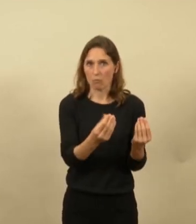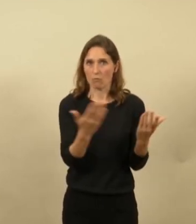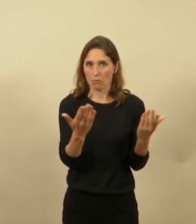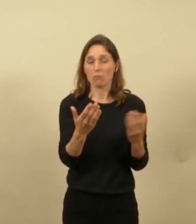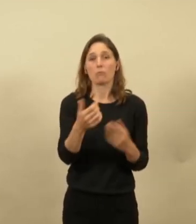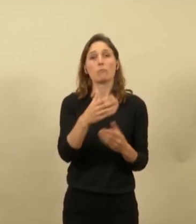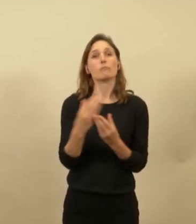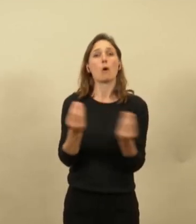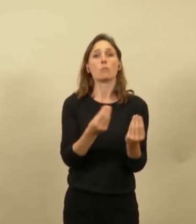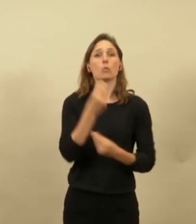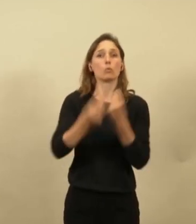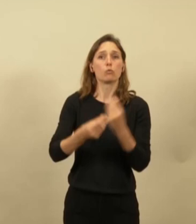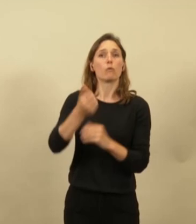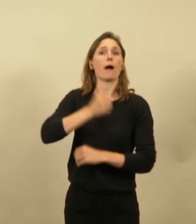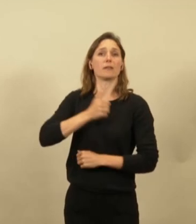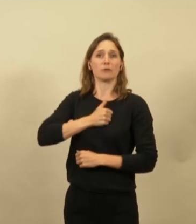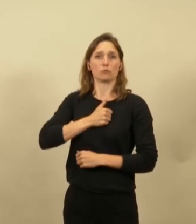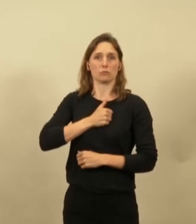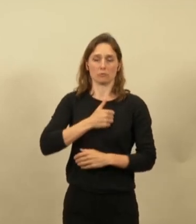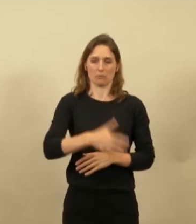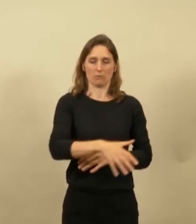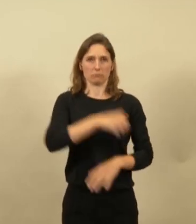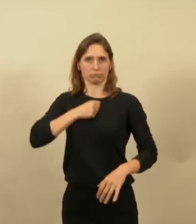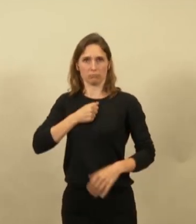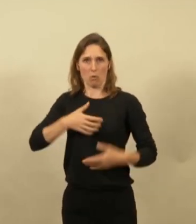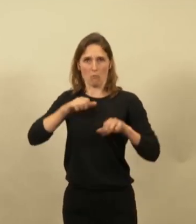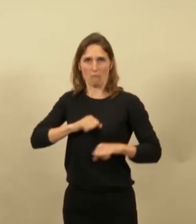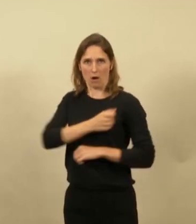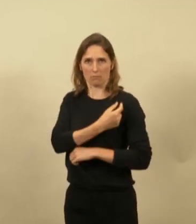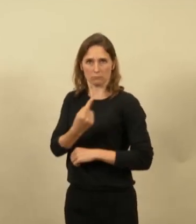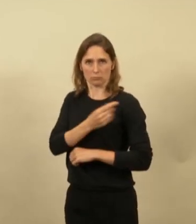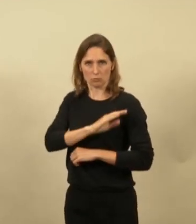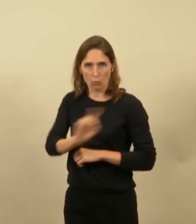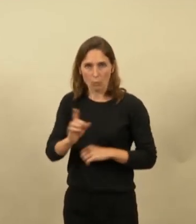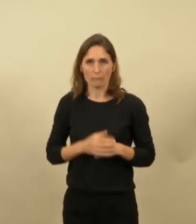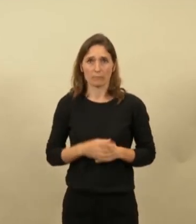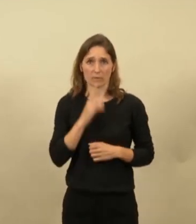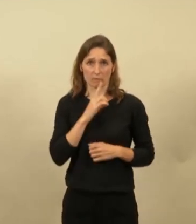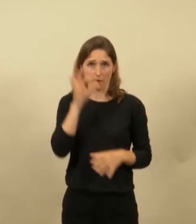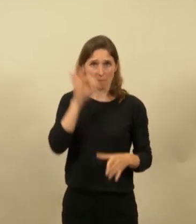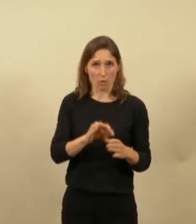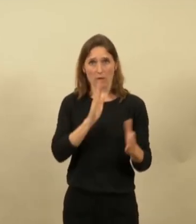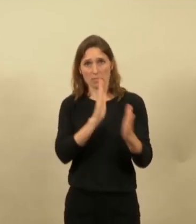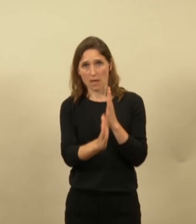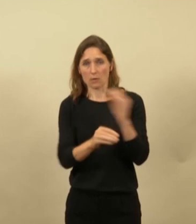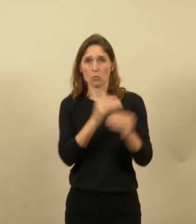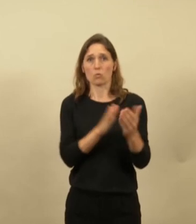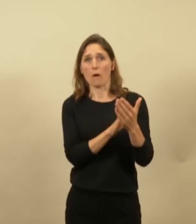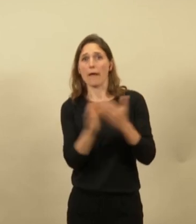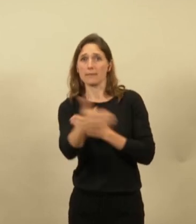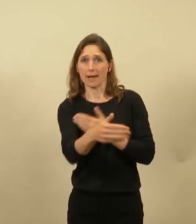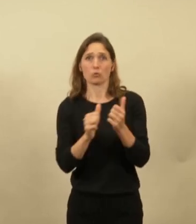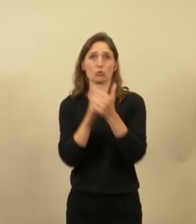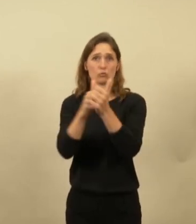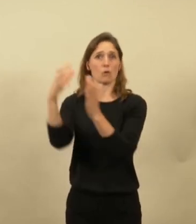individu ne peut s'en attribuer donc l'exercice le suffrage peut être direct ou indirect dans les conditions prévues